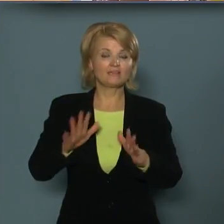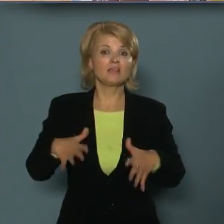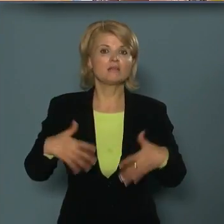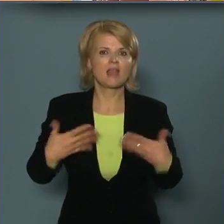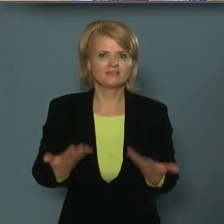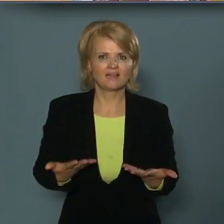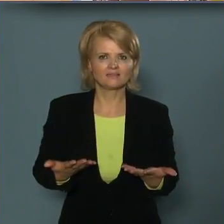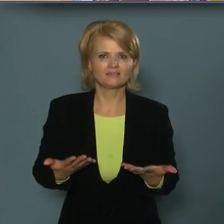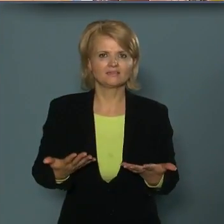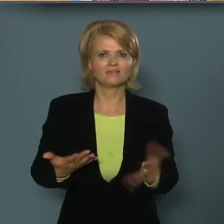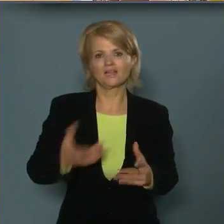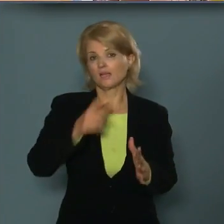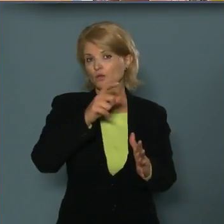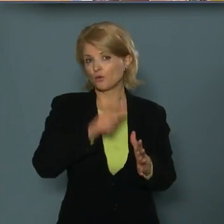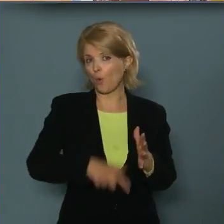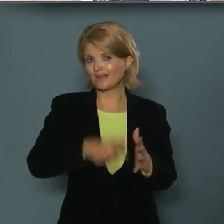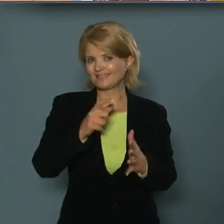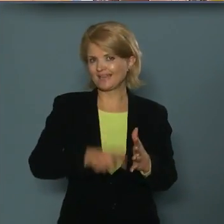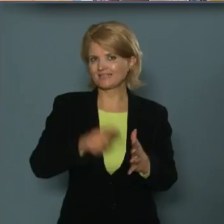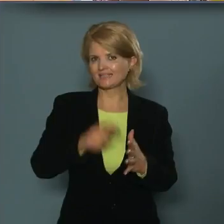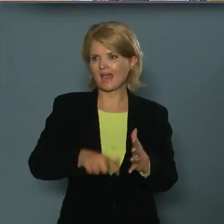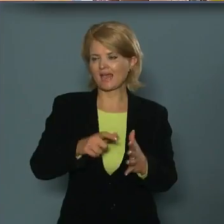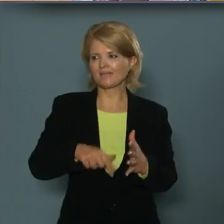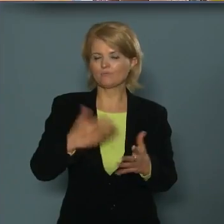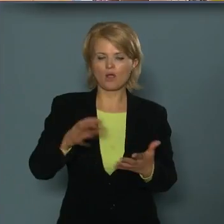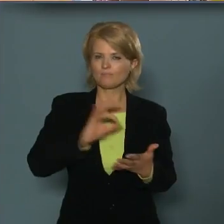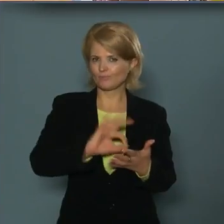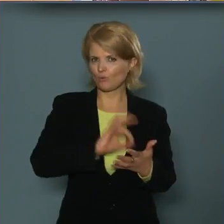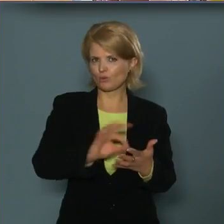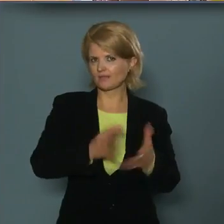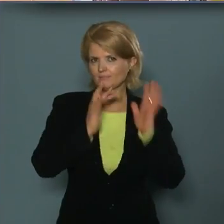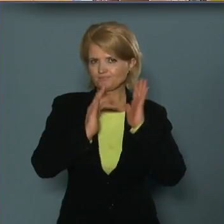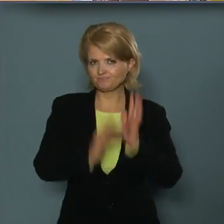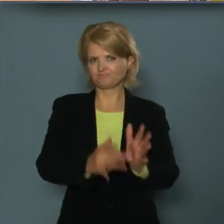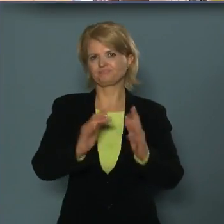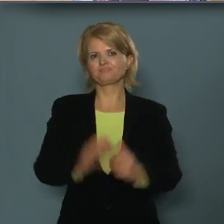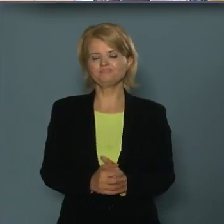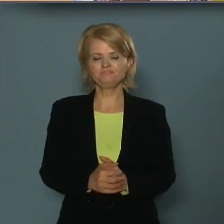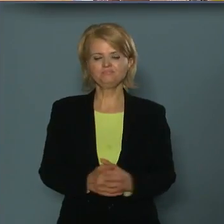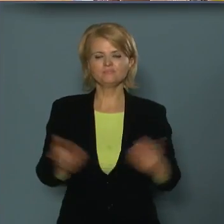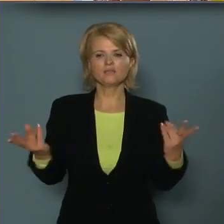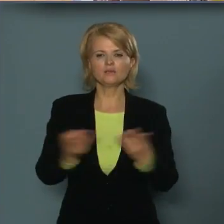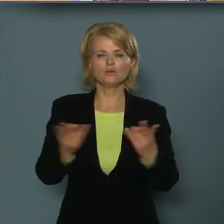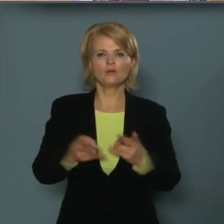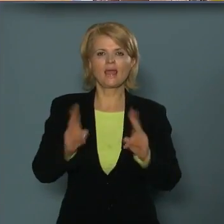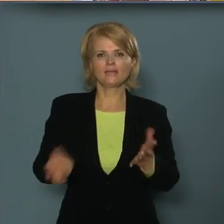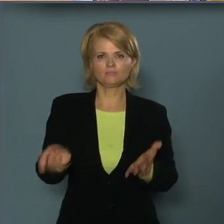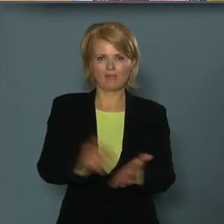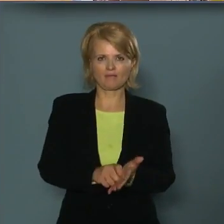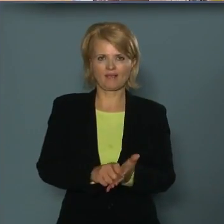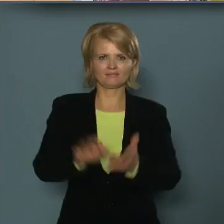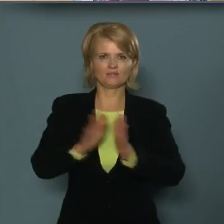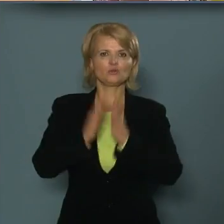ihletet, költészet belőle, vagy próza. Hol juthatunk hozzá ehhez a